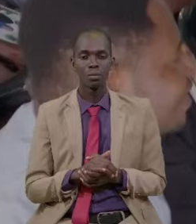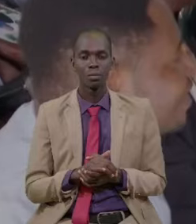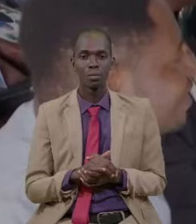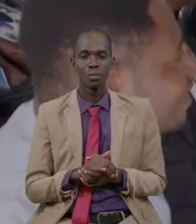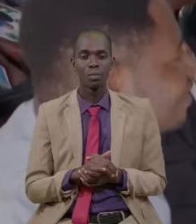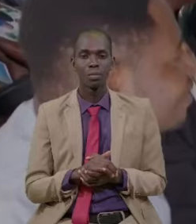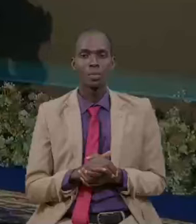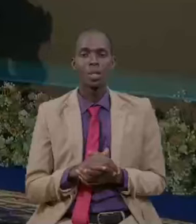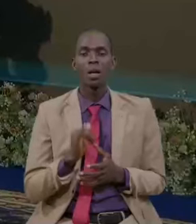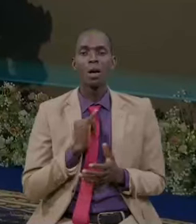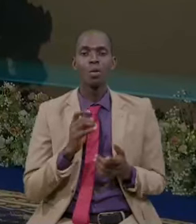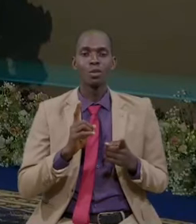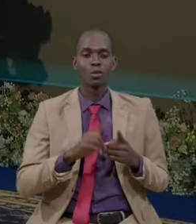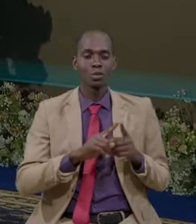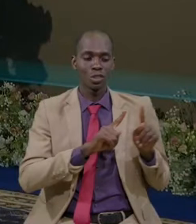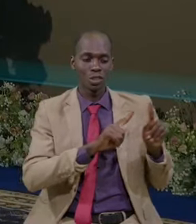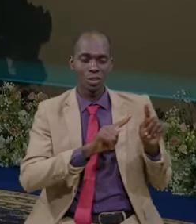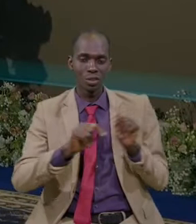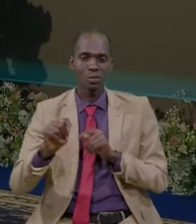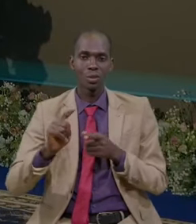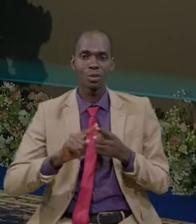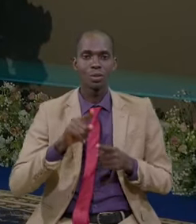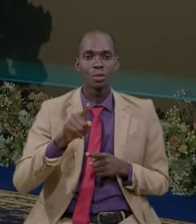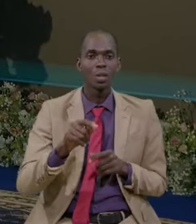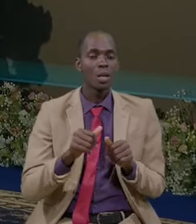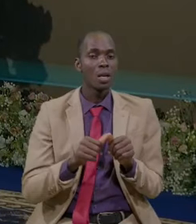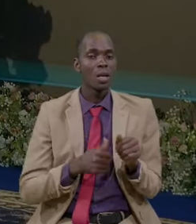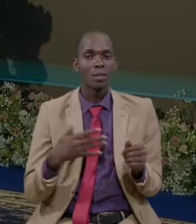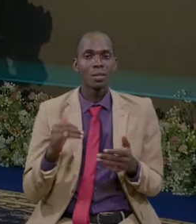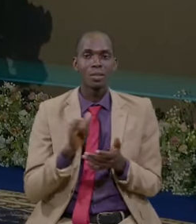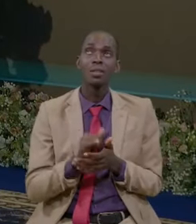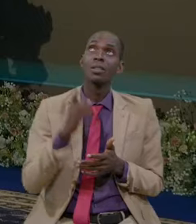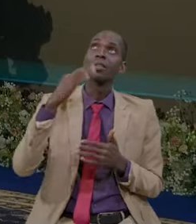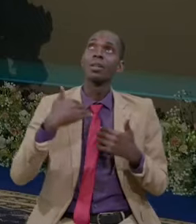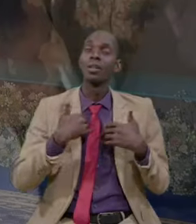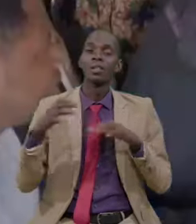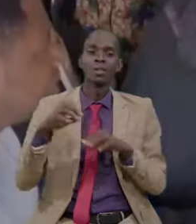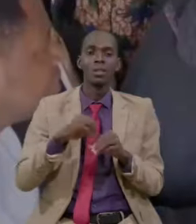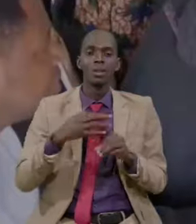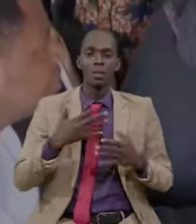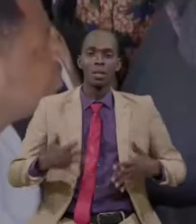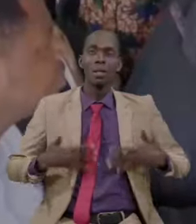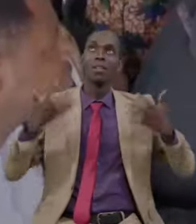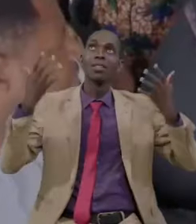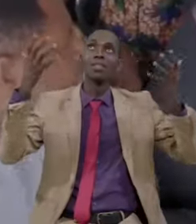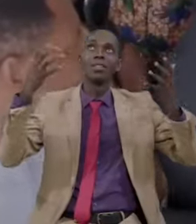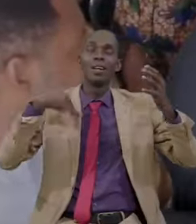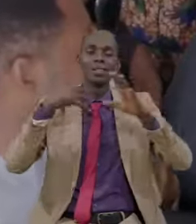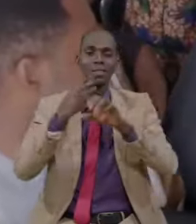Je veux juste vous transmettre tout ce que Dieu a fait dans ma vie.